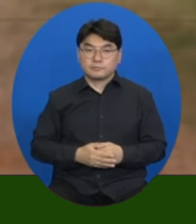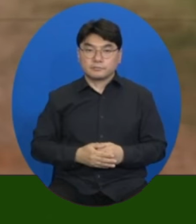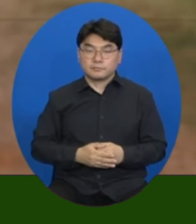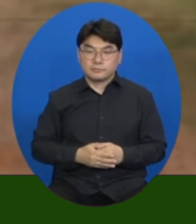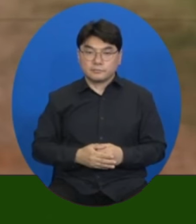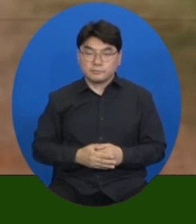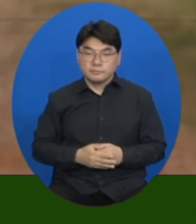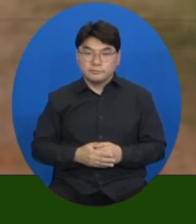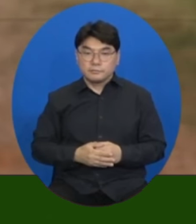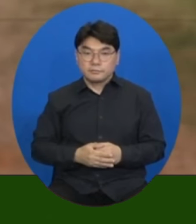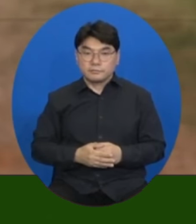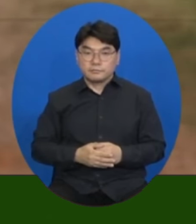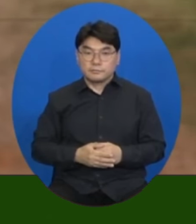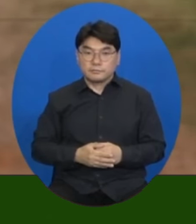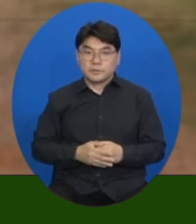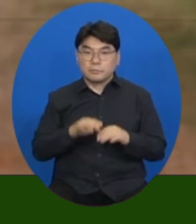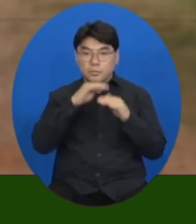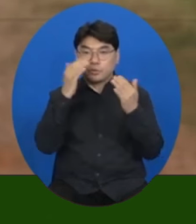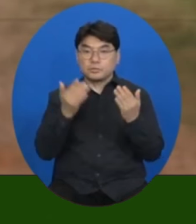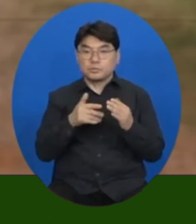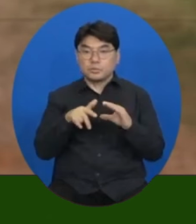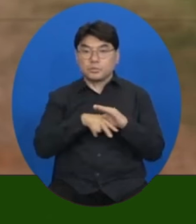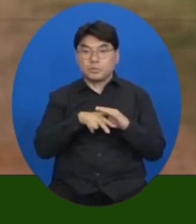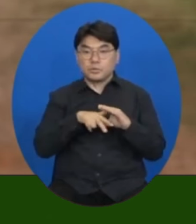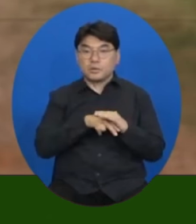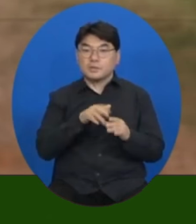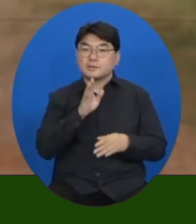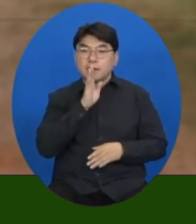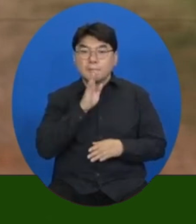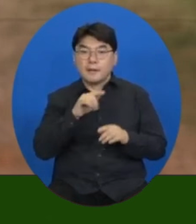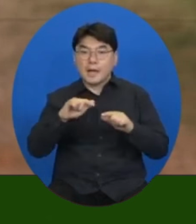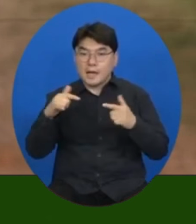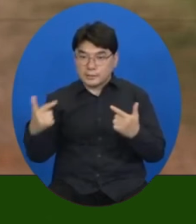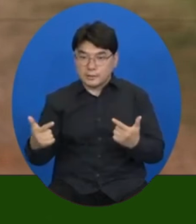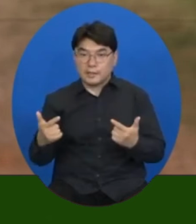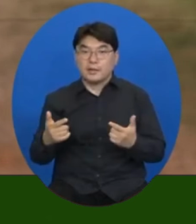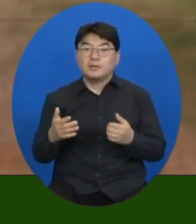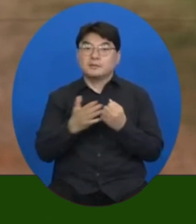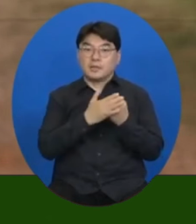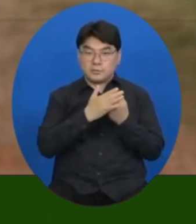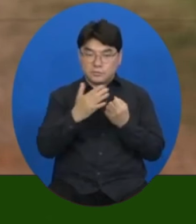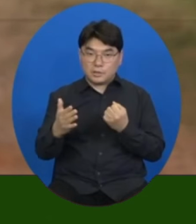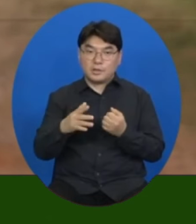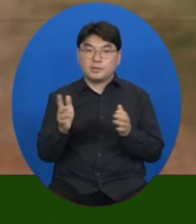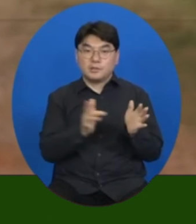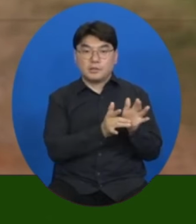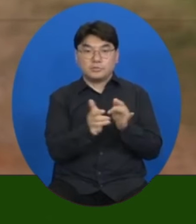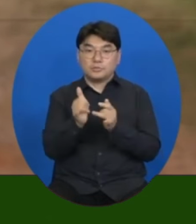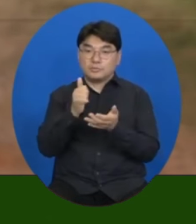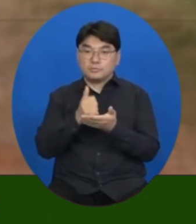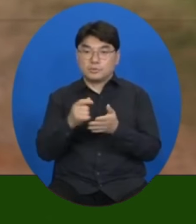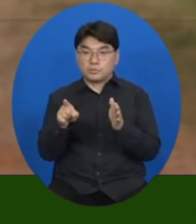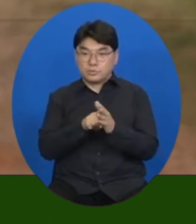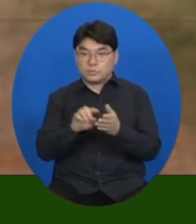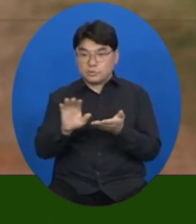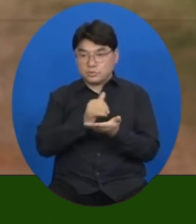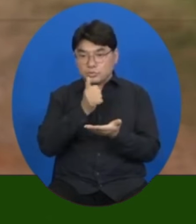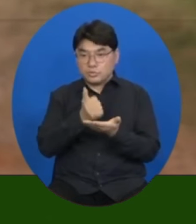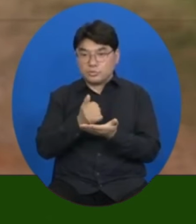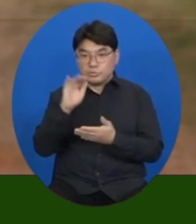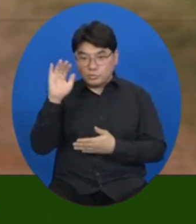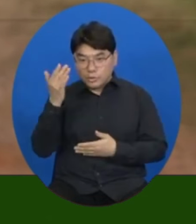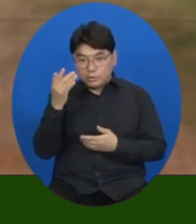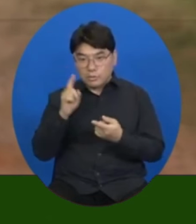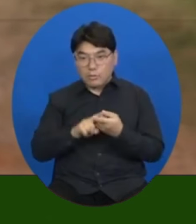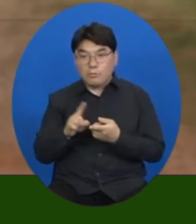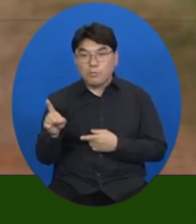틀린 거예요 모든 종교가 참일 수가 없는 것이죠 그래서 예수님을 믿고 그리스도인이 된다는 것은 기독교는 옳고